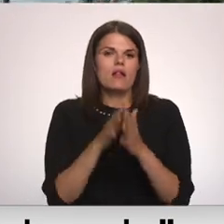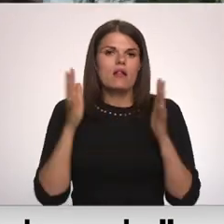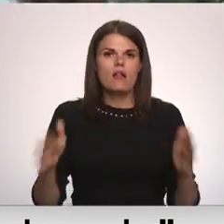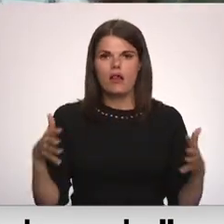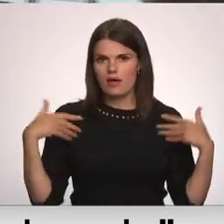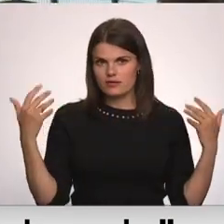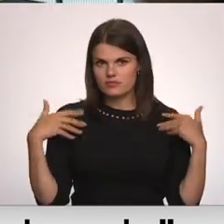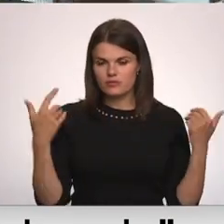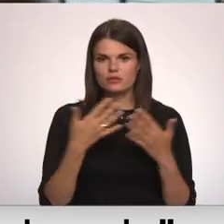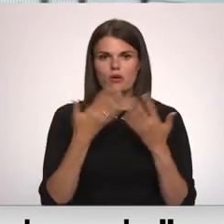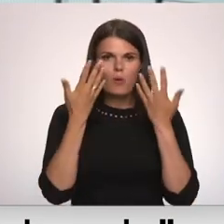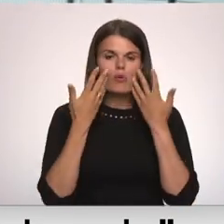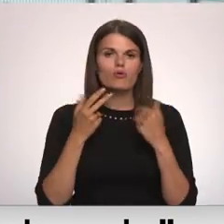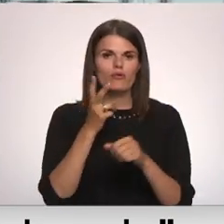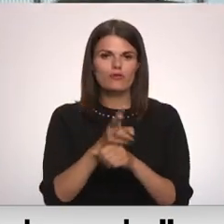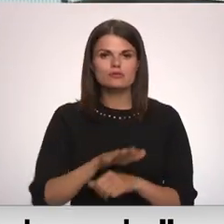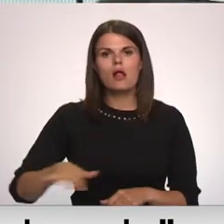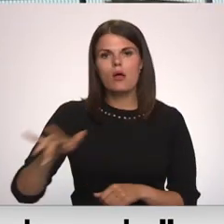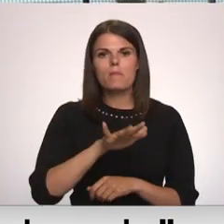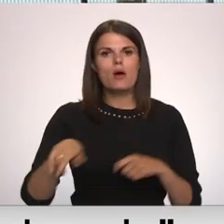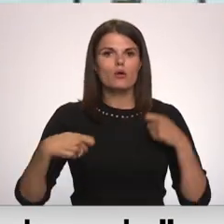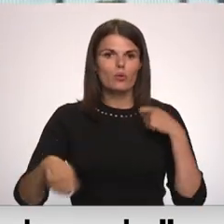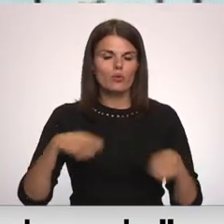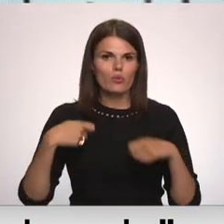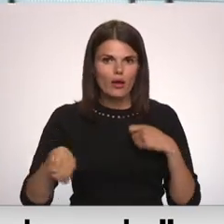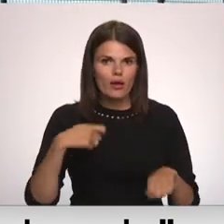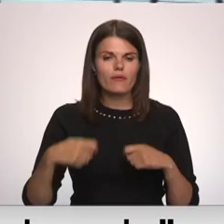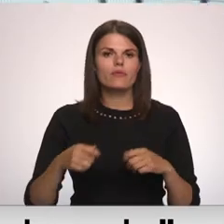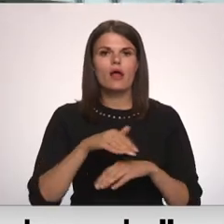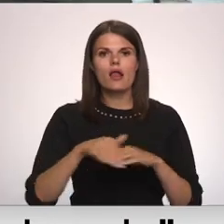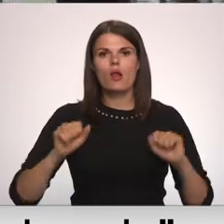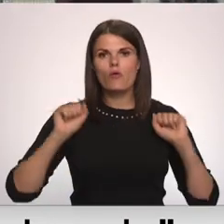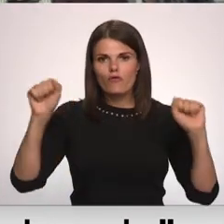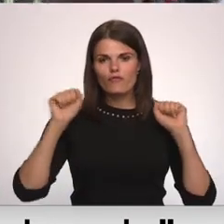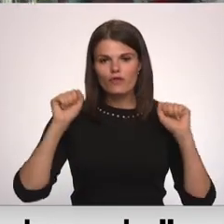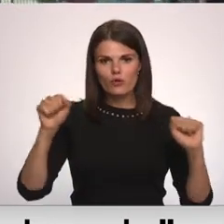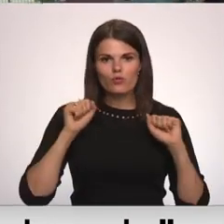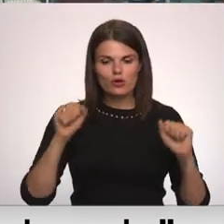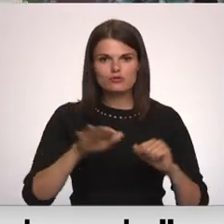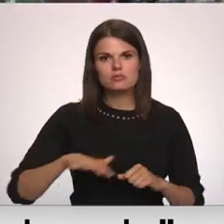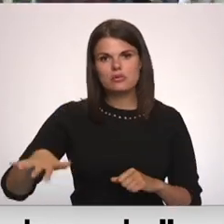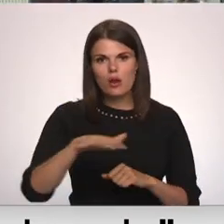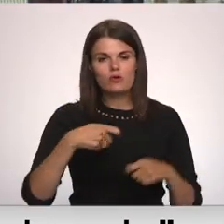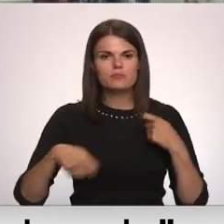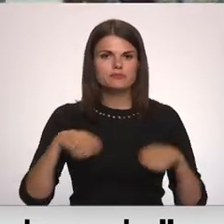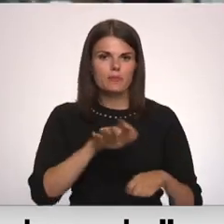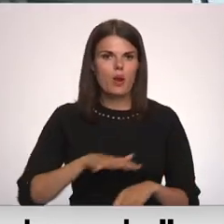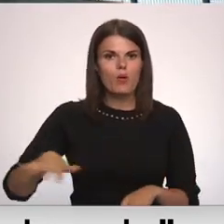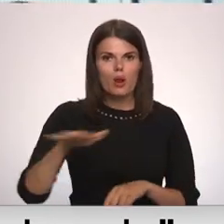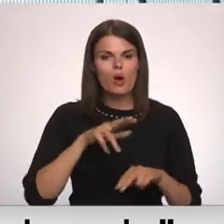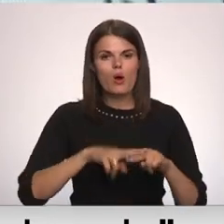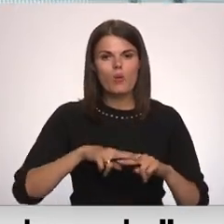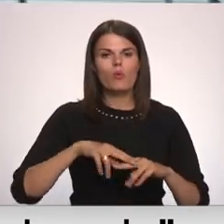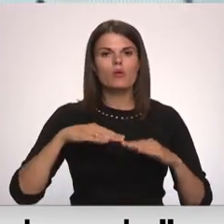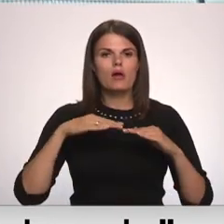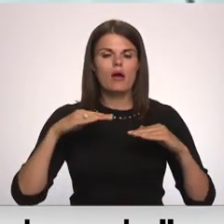prieks. Multifunkcionālajā laukumā ir bērnu rotaļu zonas, ielu vingrošanas un parkūru laukums, spēļu laukumi, kā arī galda